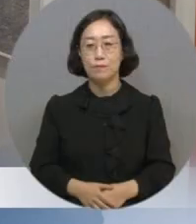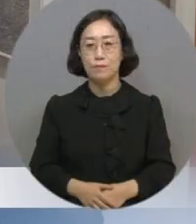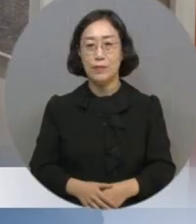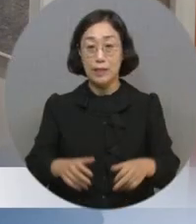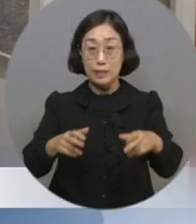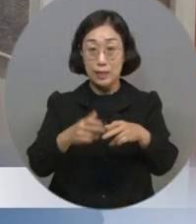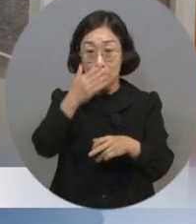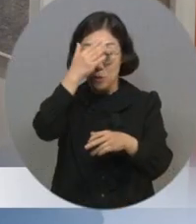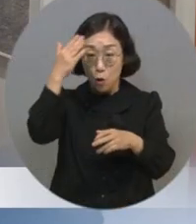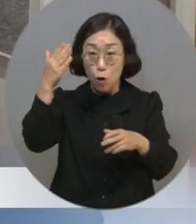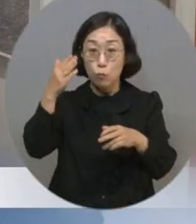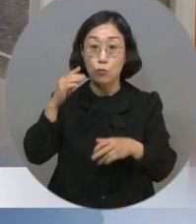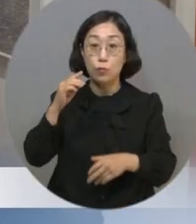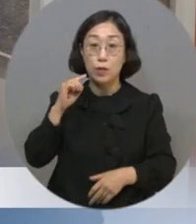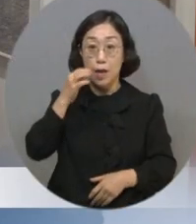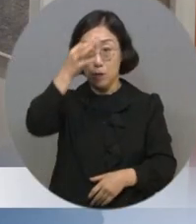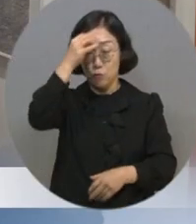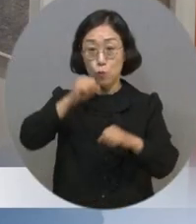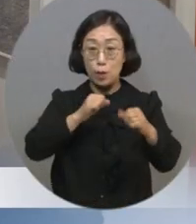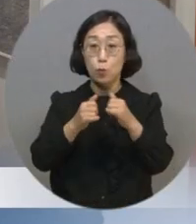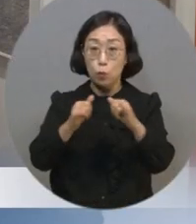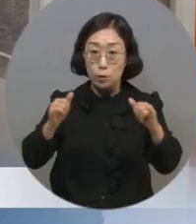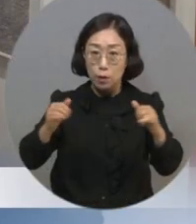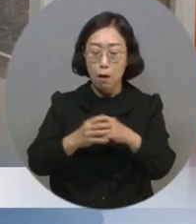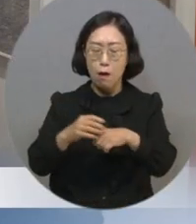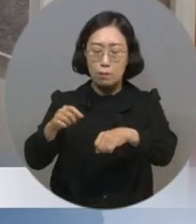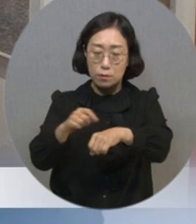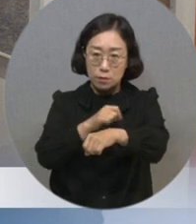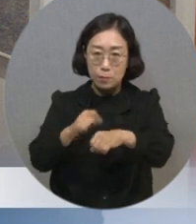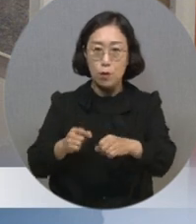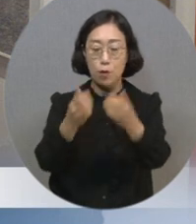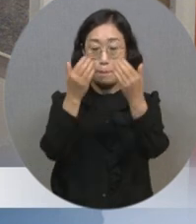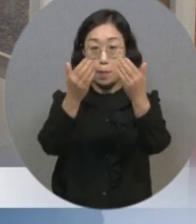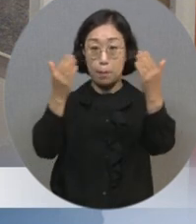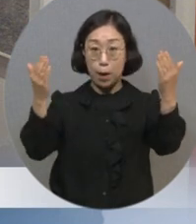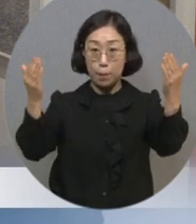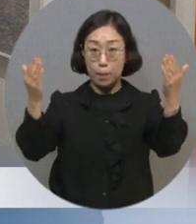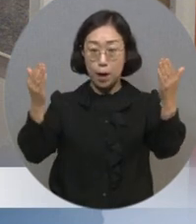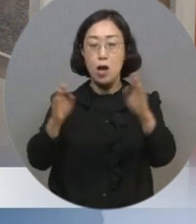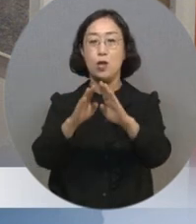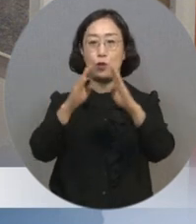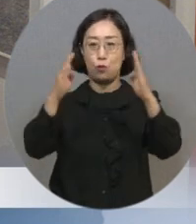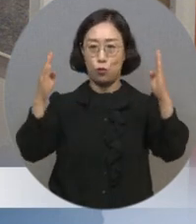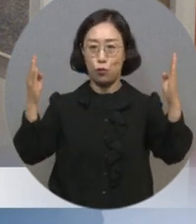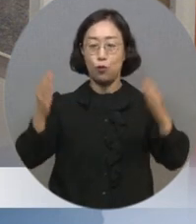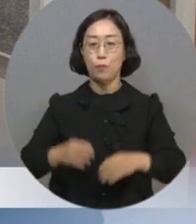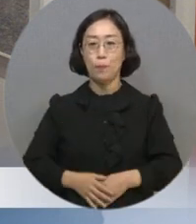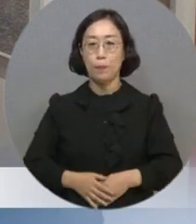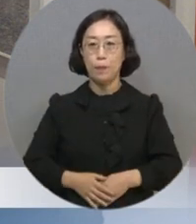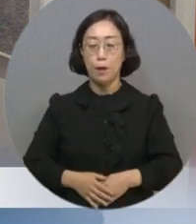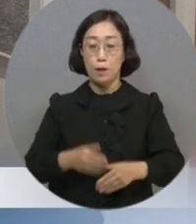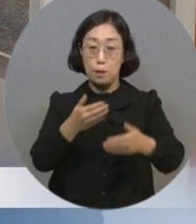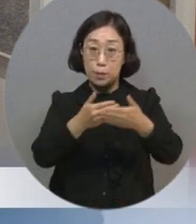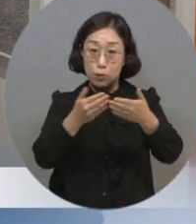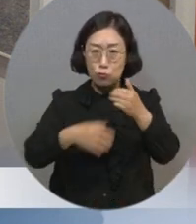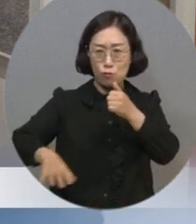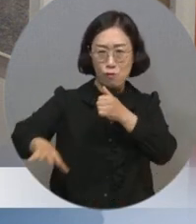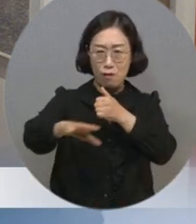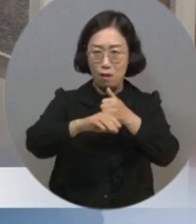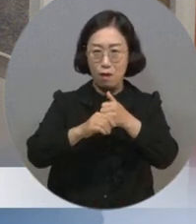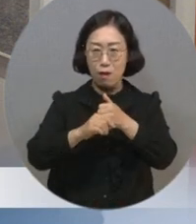장애 청년 예술가들의 독창적인 미술 작품들을 만나볼 수 있는 전시회가 한창입니다. 미술계를